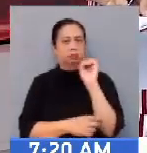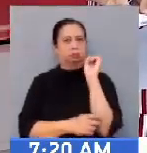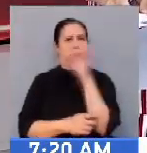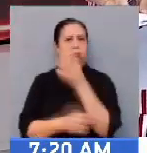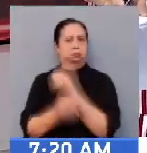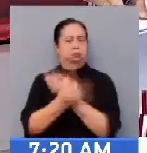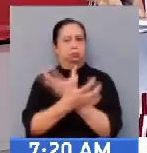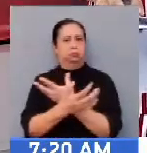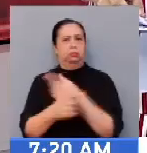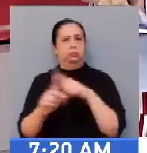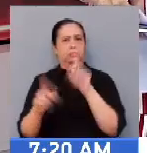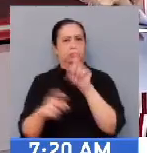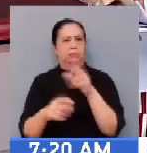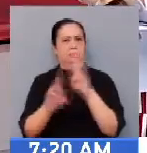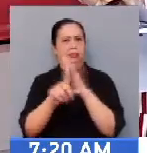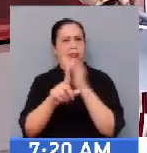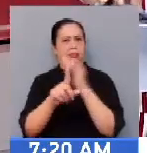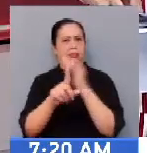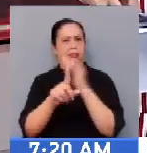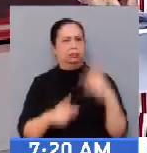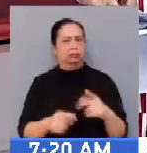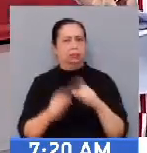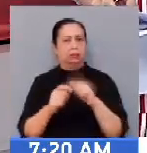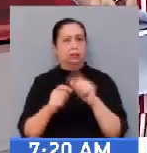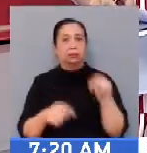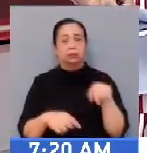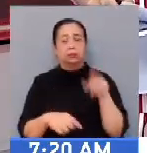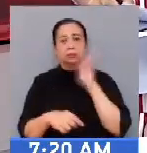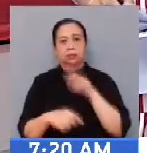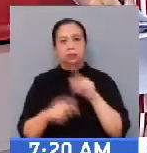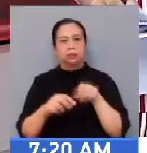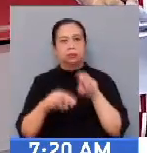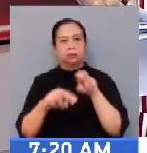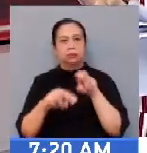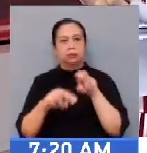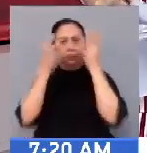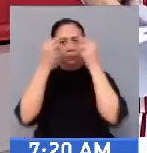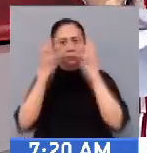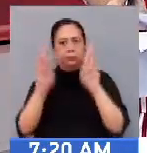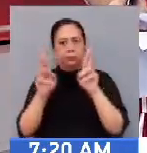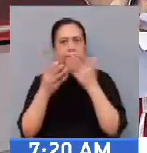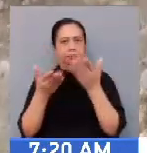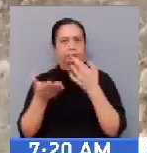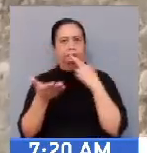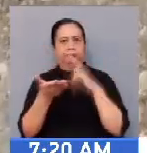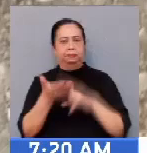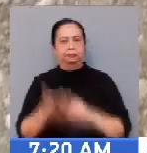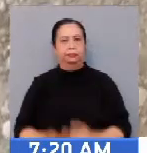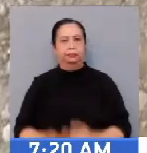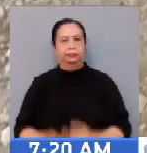isang barangay captain na kapatid ng uupong alkalde. Narito ang unang balita.